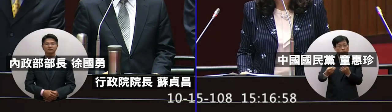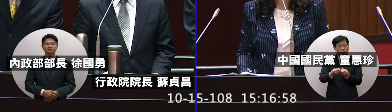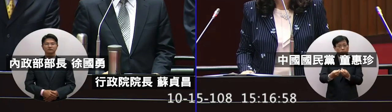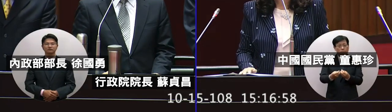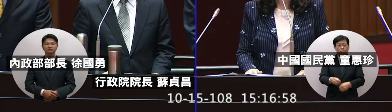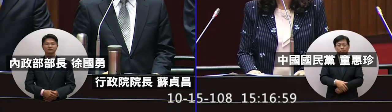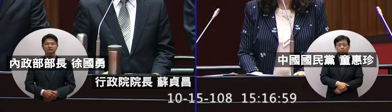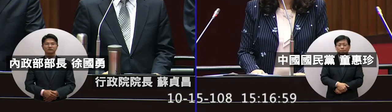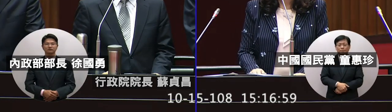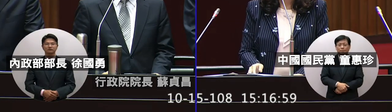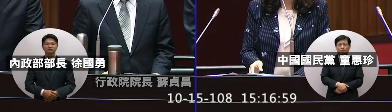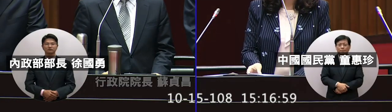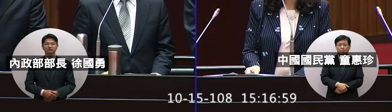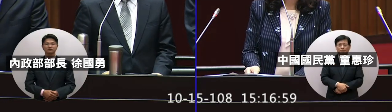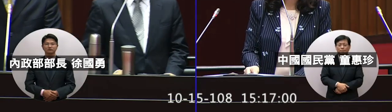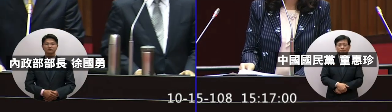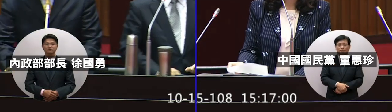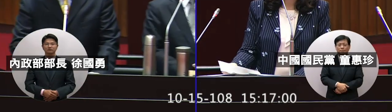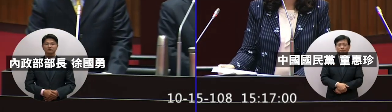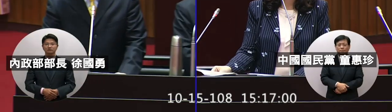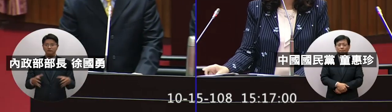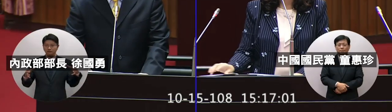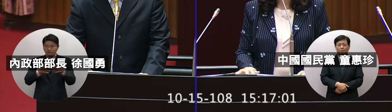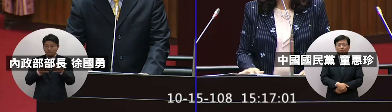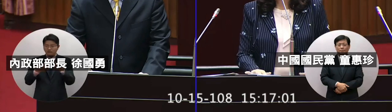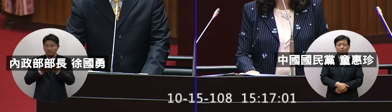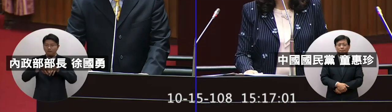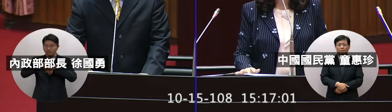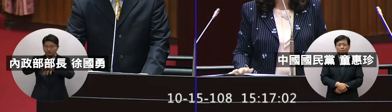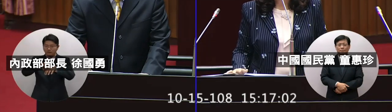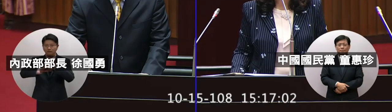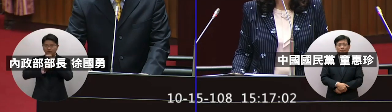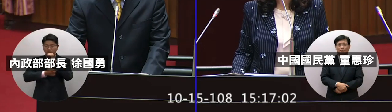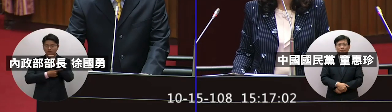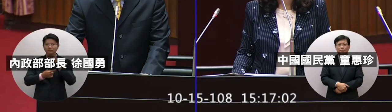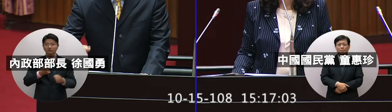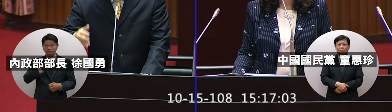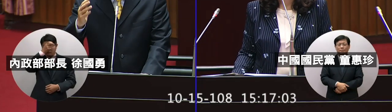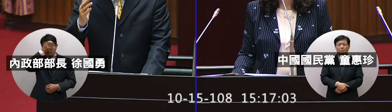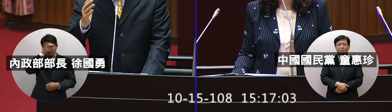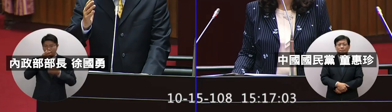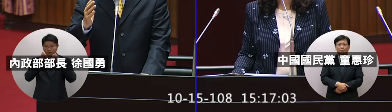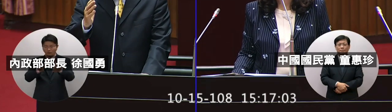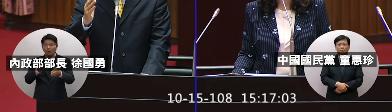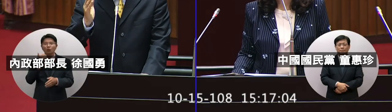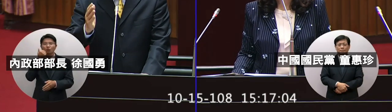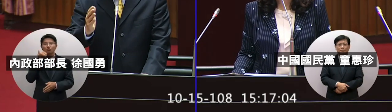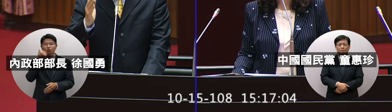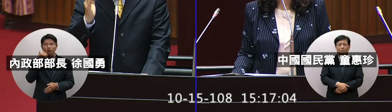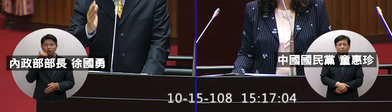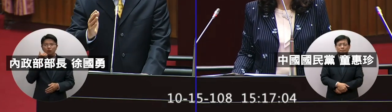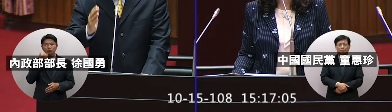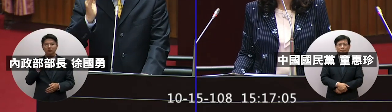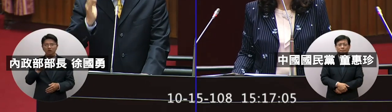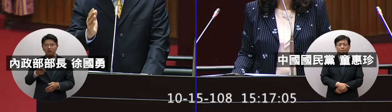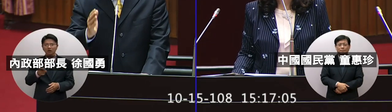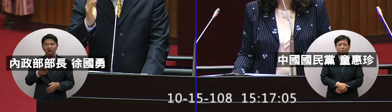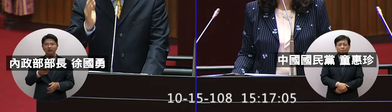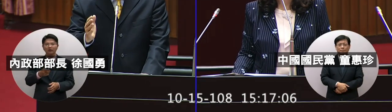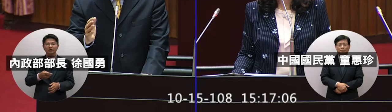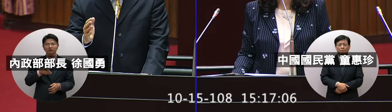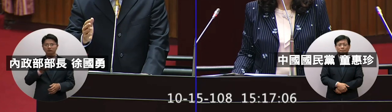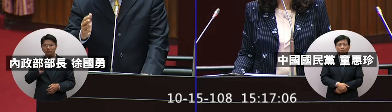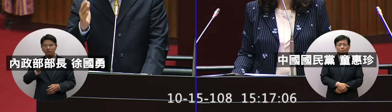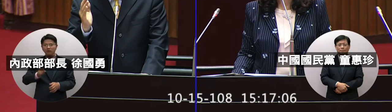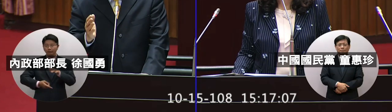这样？ 其实我们根据集会游行法的相关规定呢、啊，我们警察机关对如果有一些超出了集会游行应该